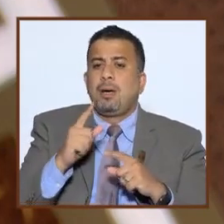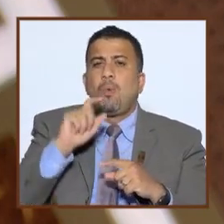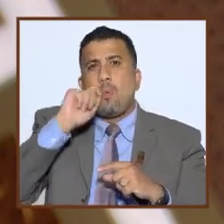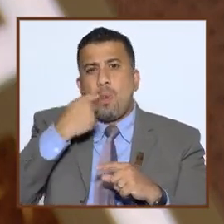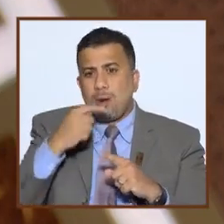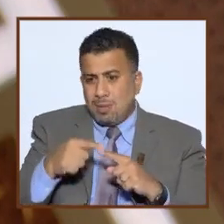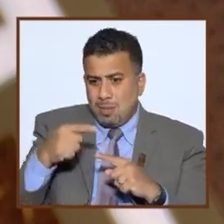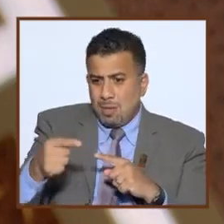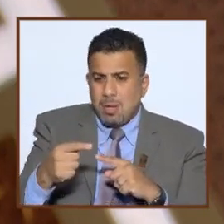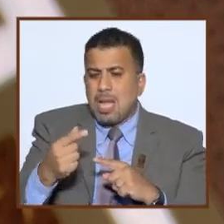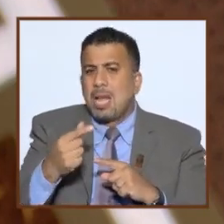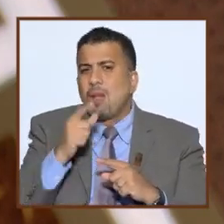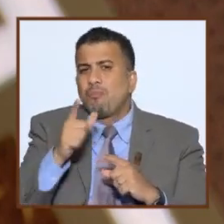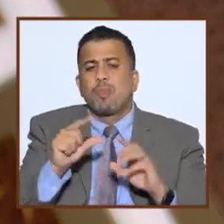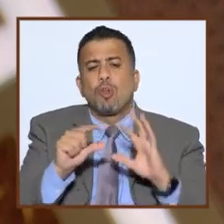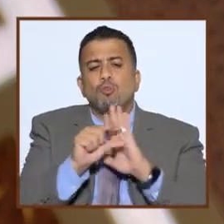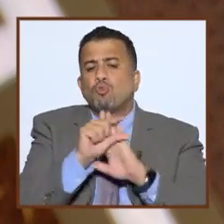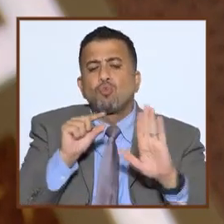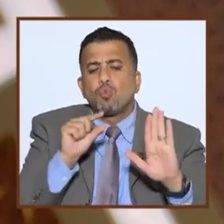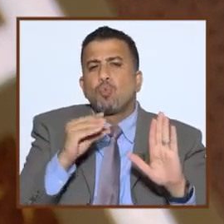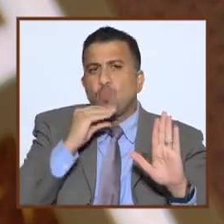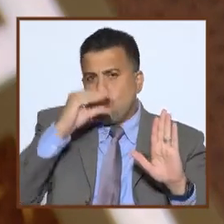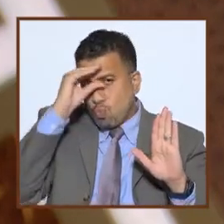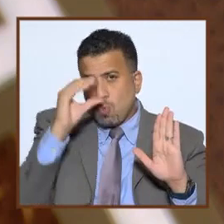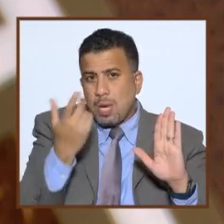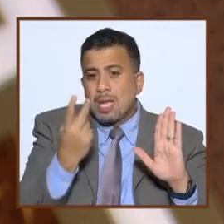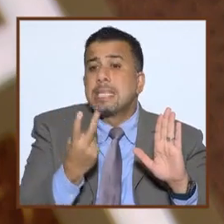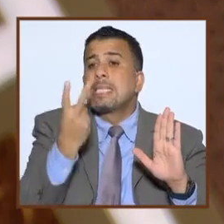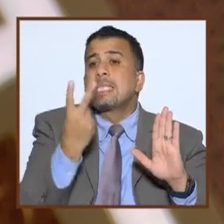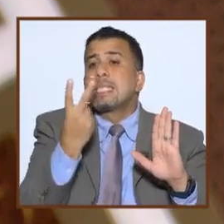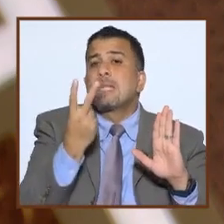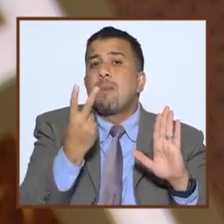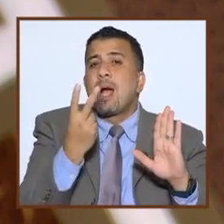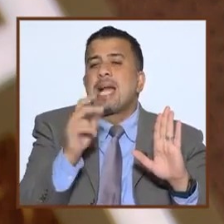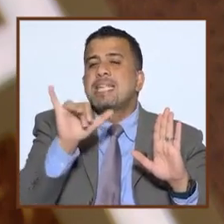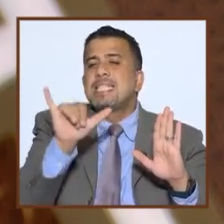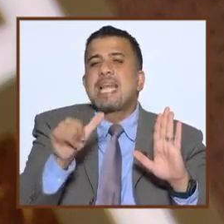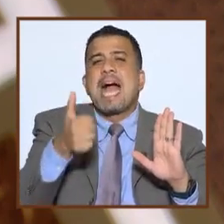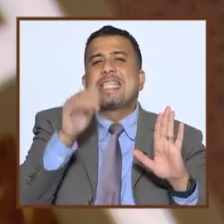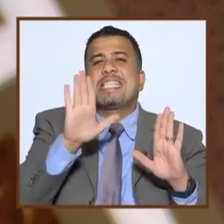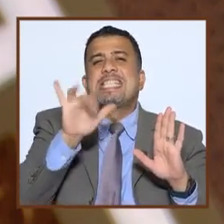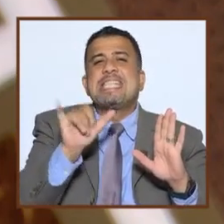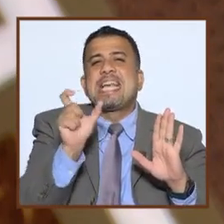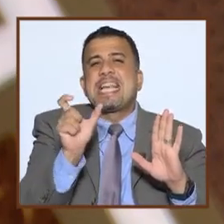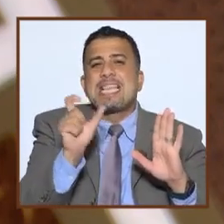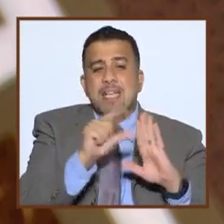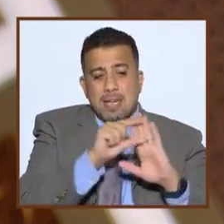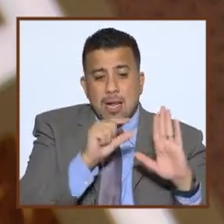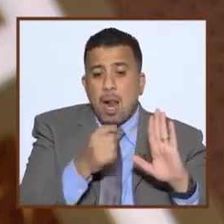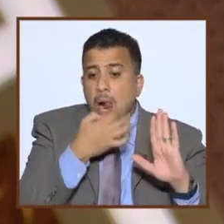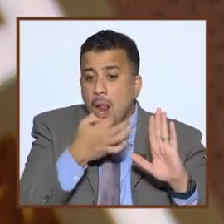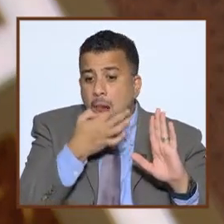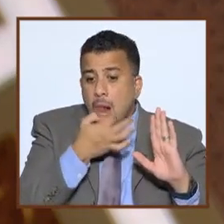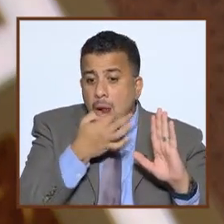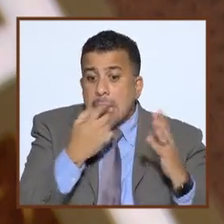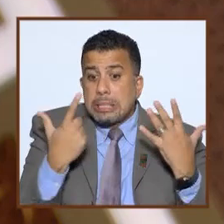من قرا سوره ياسين سبع مرات حصل له كذا وكذا اين الدليل ان نتمنى والله ان يكون هناك قول حديث